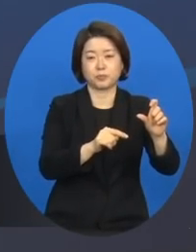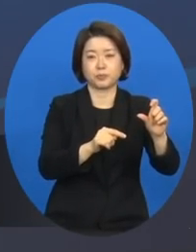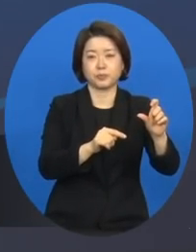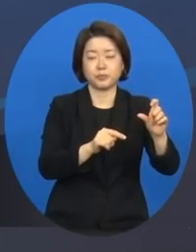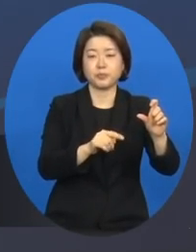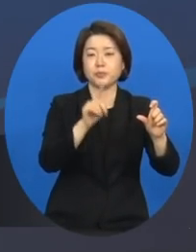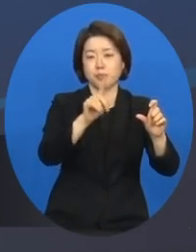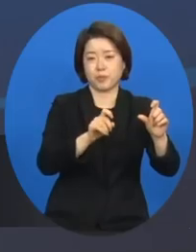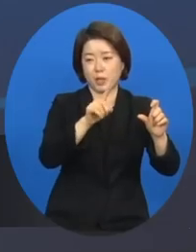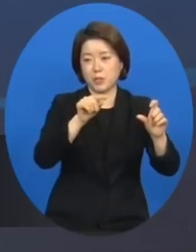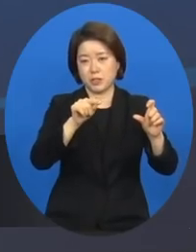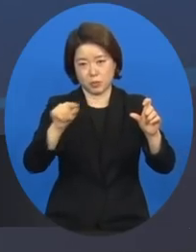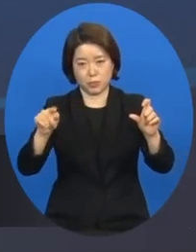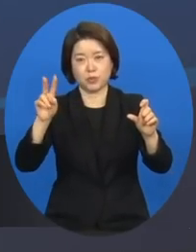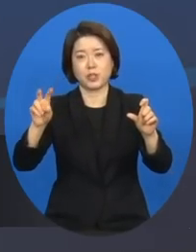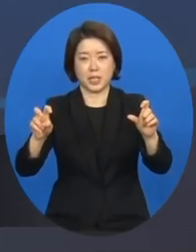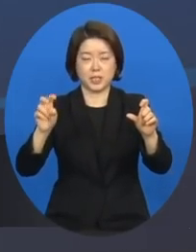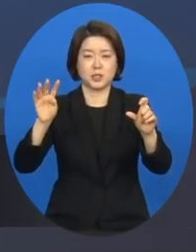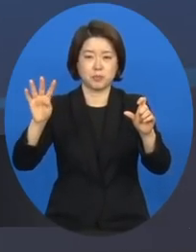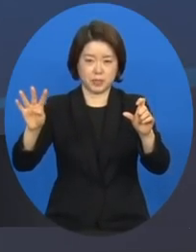15장 11절에서